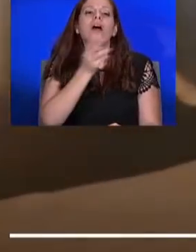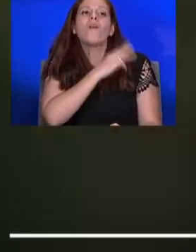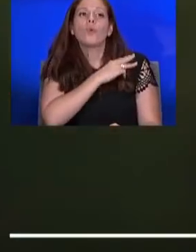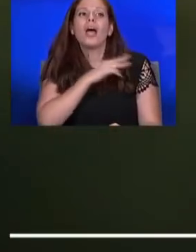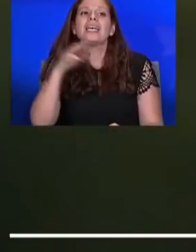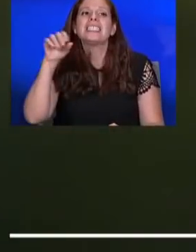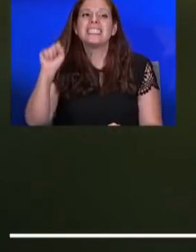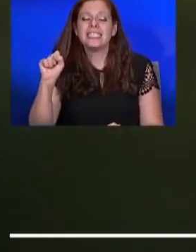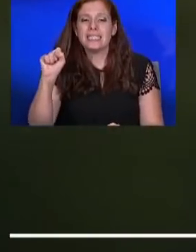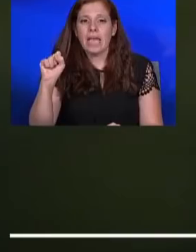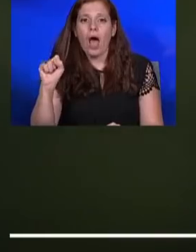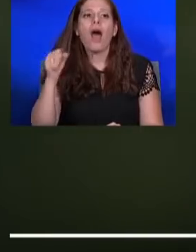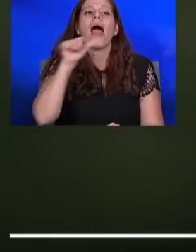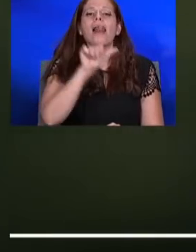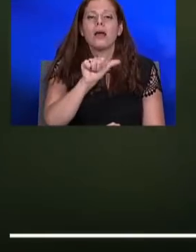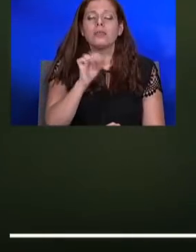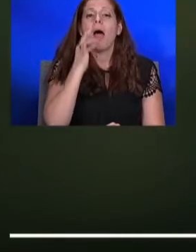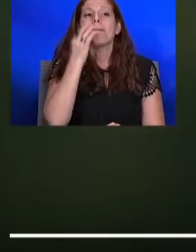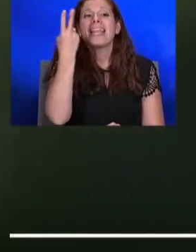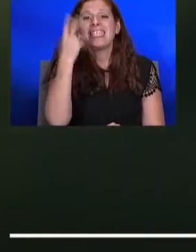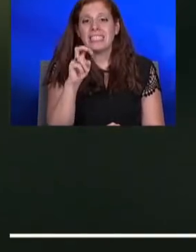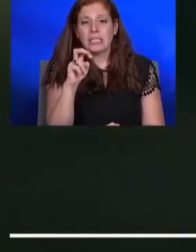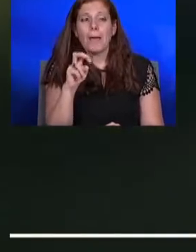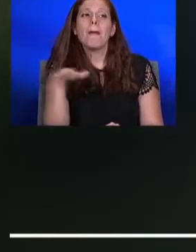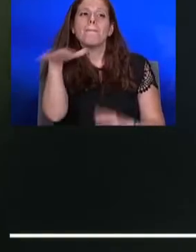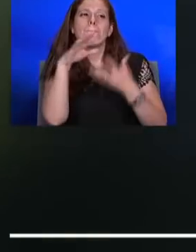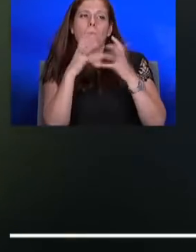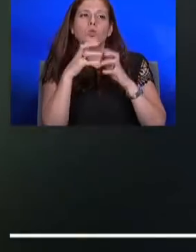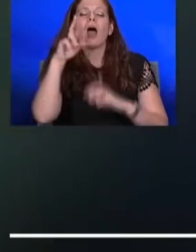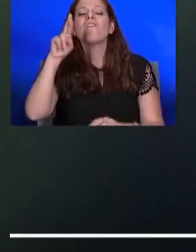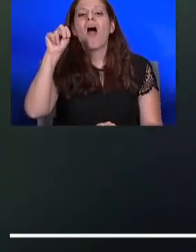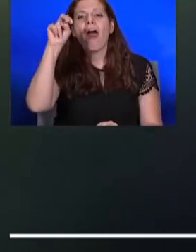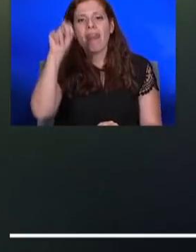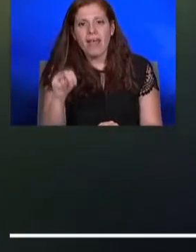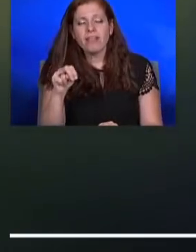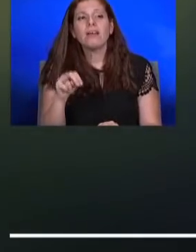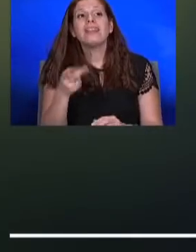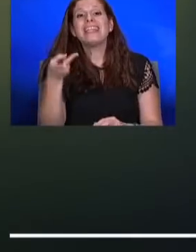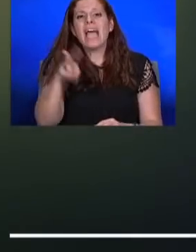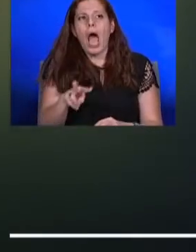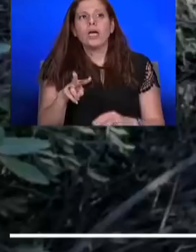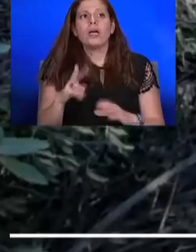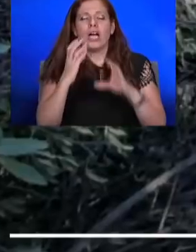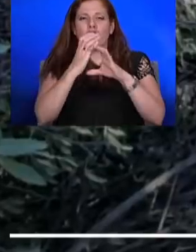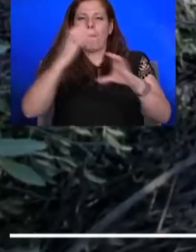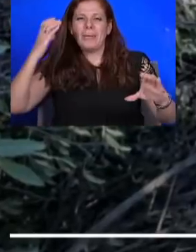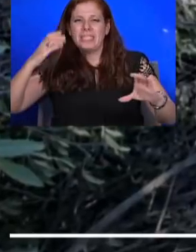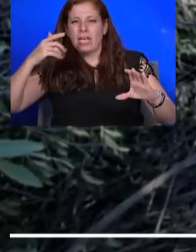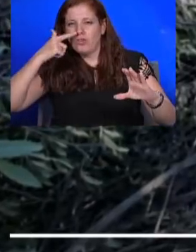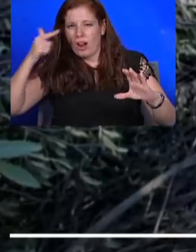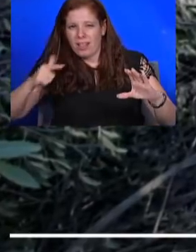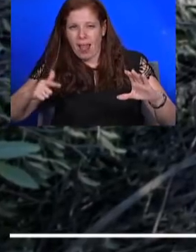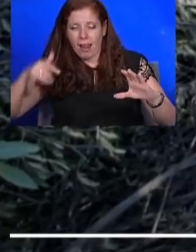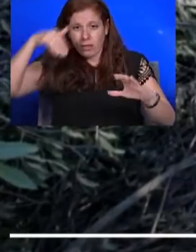אלגזר, הוא בן 20 מהמושב רנן שבנגב, נהרג כאשר מסעית צבאית להובלת דלק שבה היה סטטה לתהום בכביש